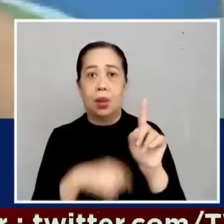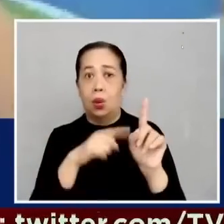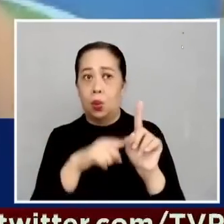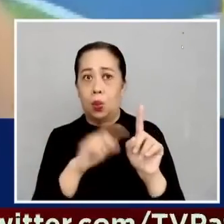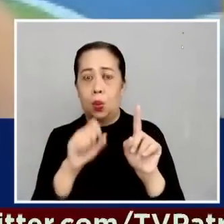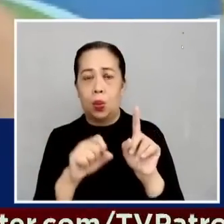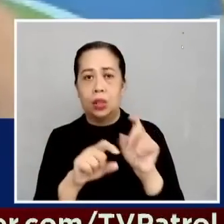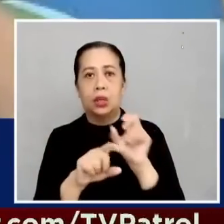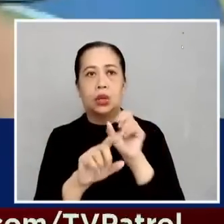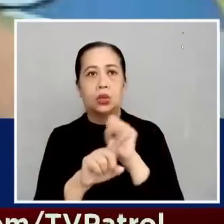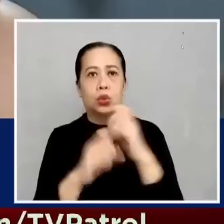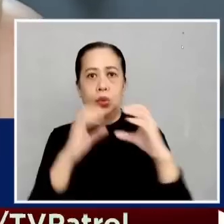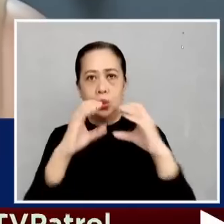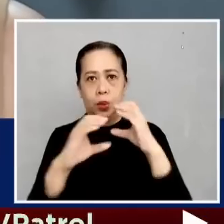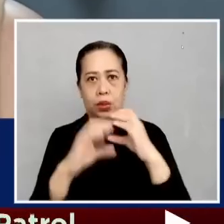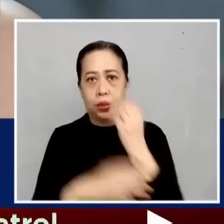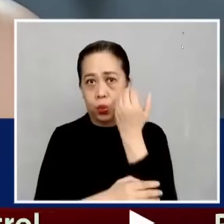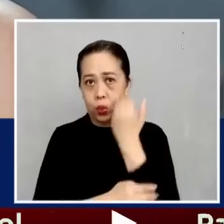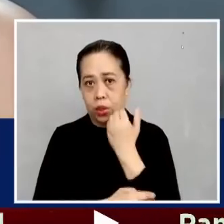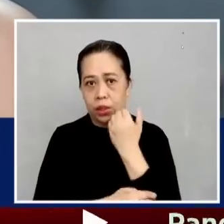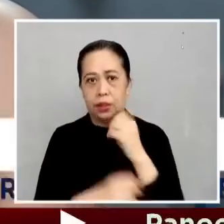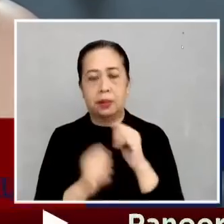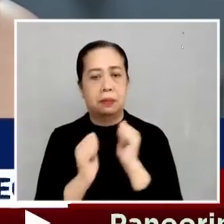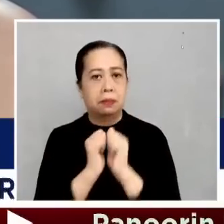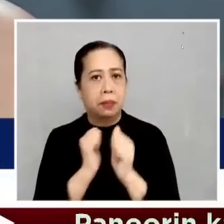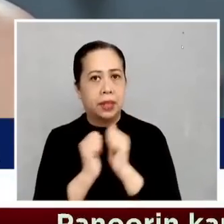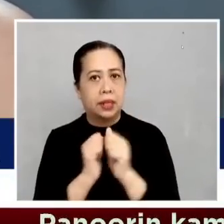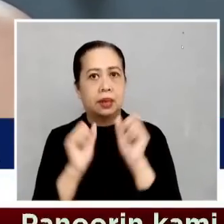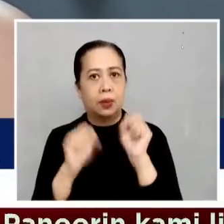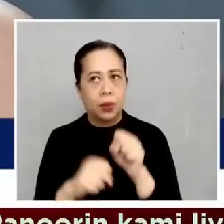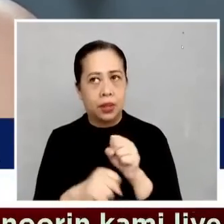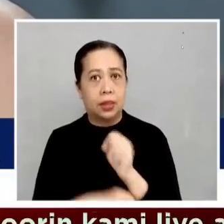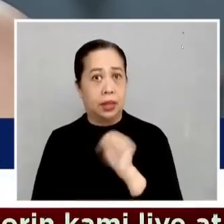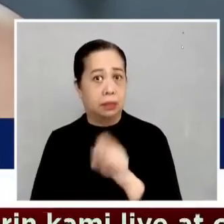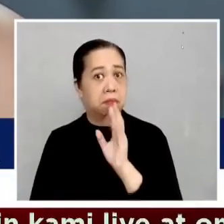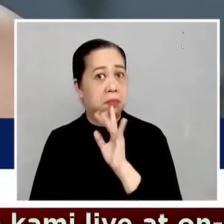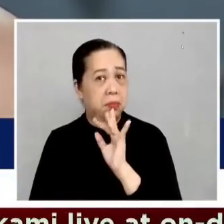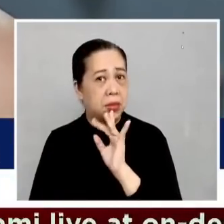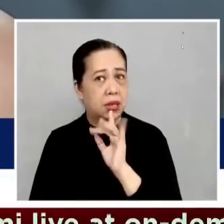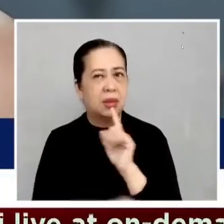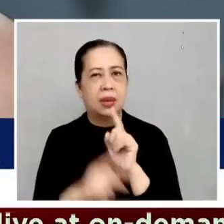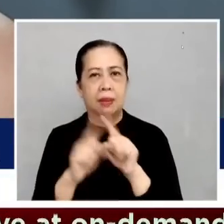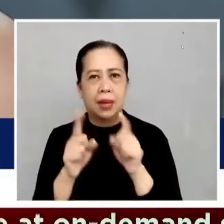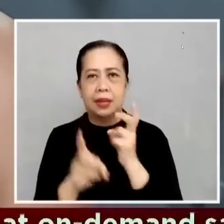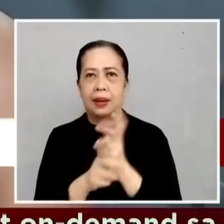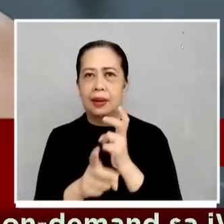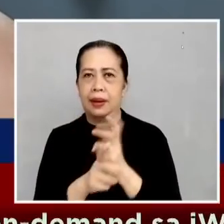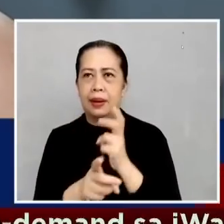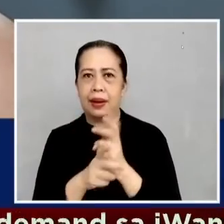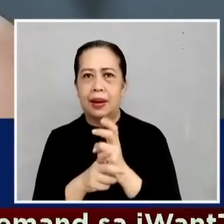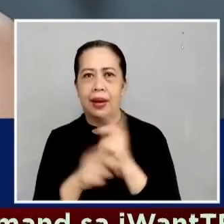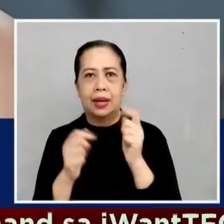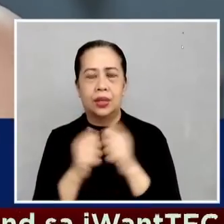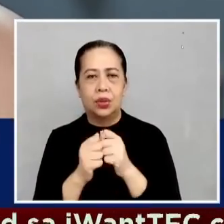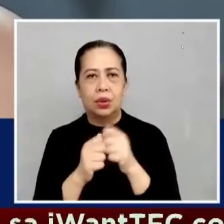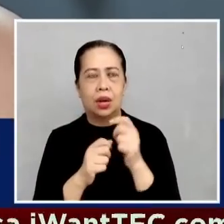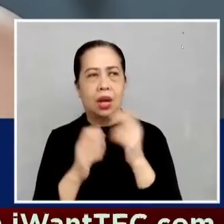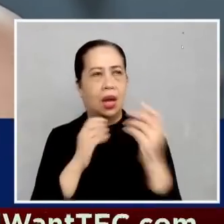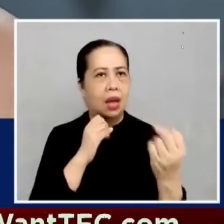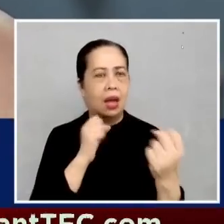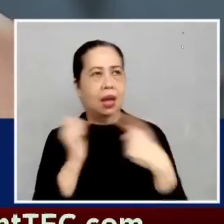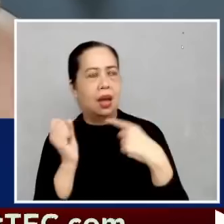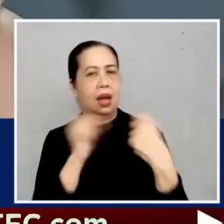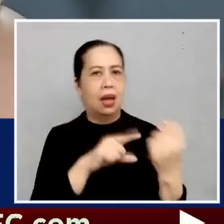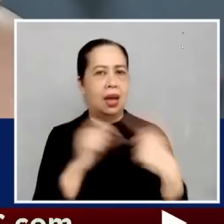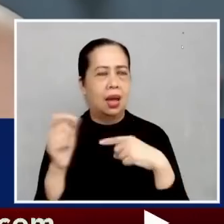social communication deficits, meaning pwedeng nakakapagsalita siya pero nahirapan siya dun sa back and forth na conversation.